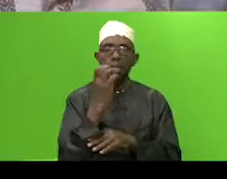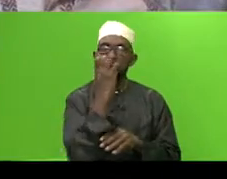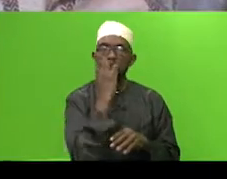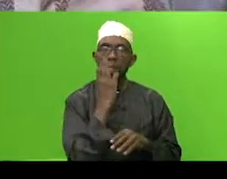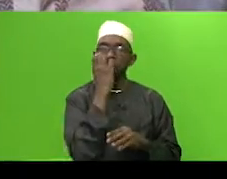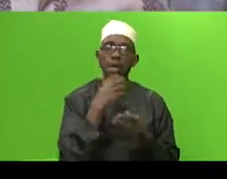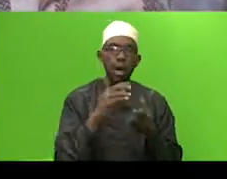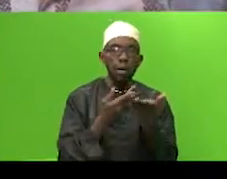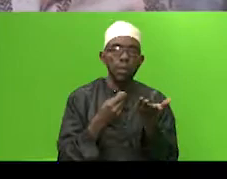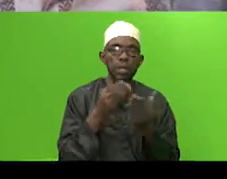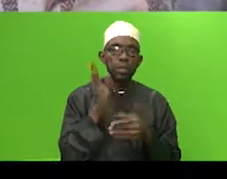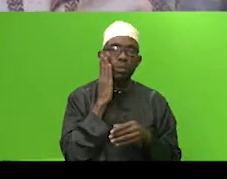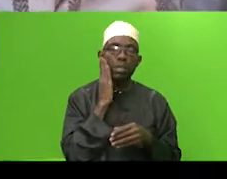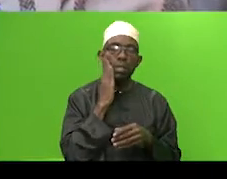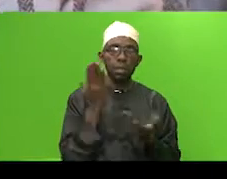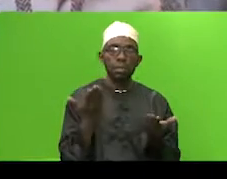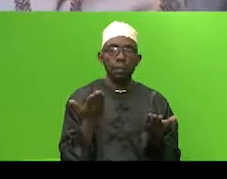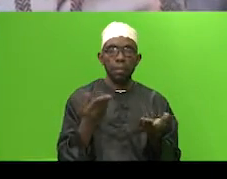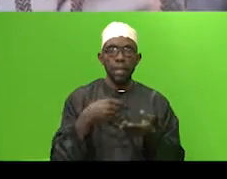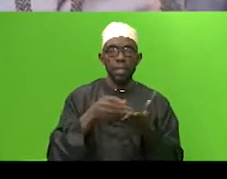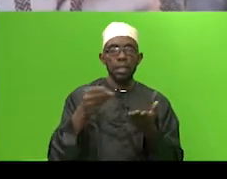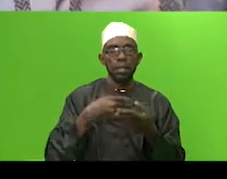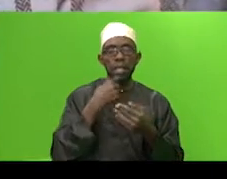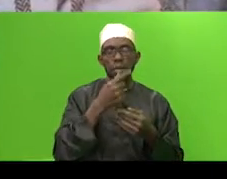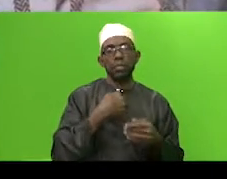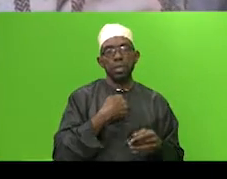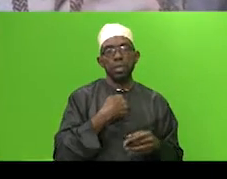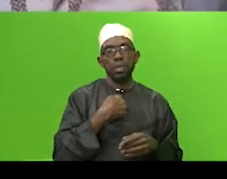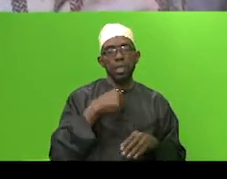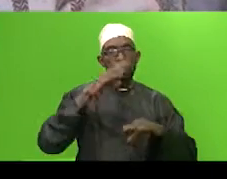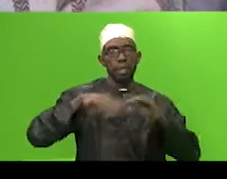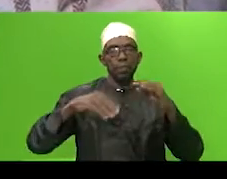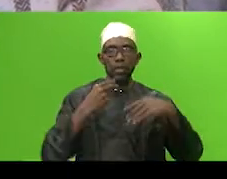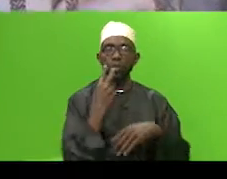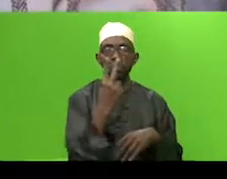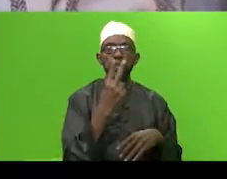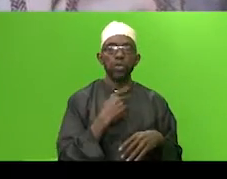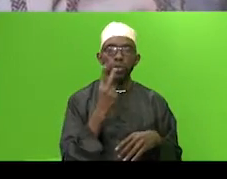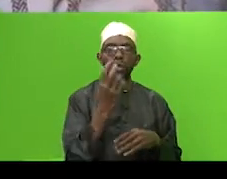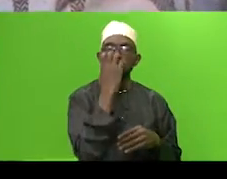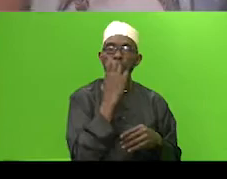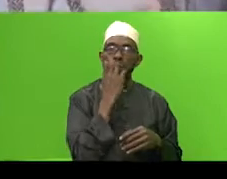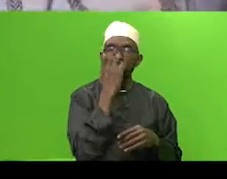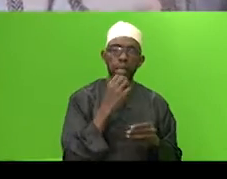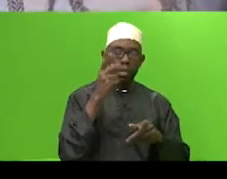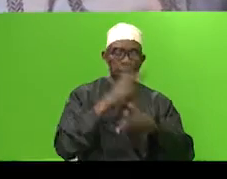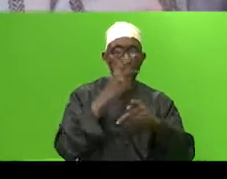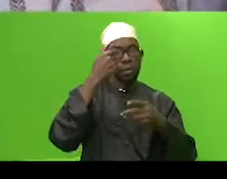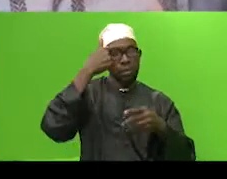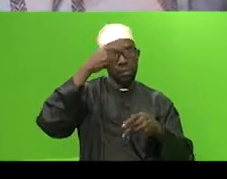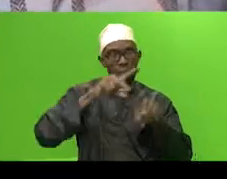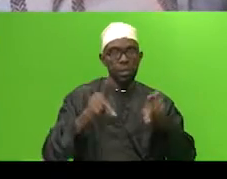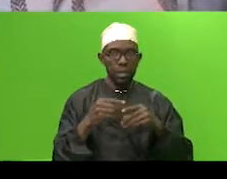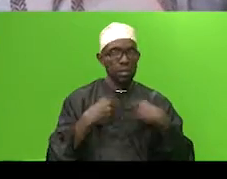unauzaje mama?" Namwambia bei. Anaruti ananiambia, basi ninataka 2, si uniweke mali.